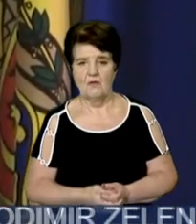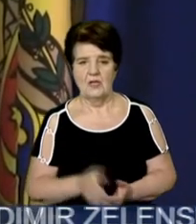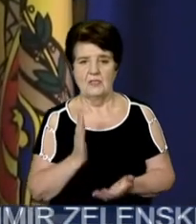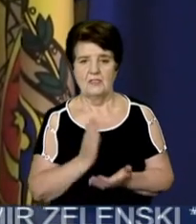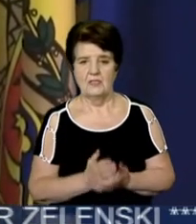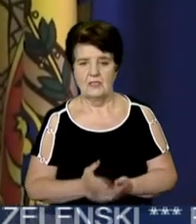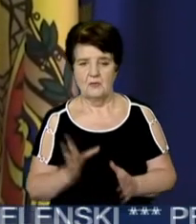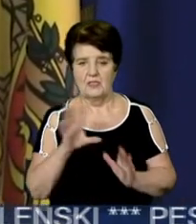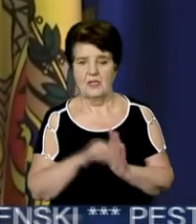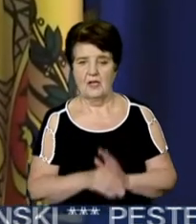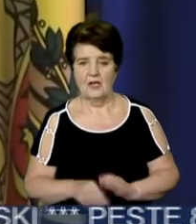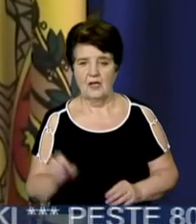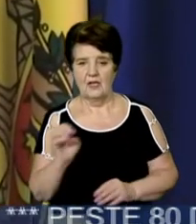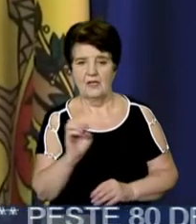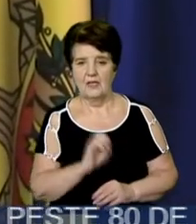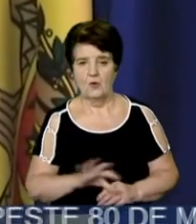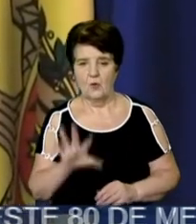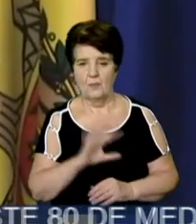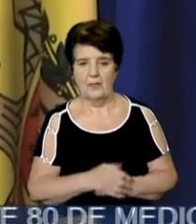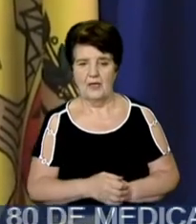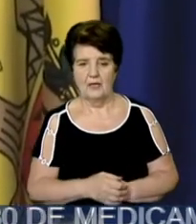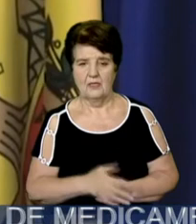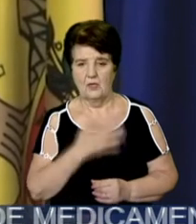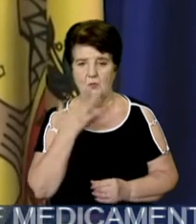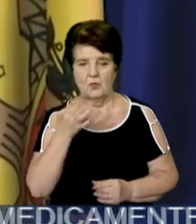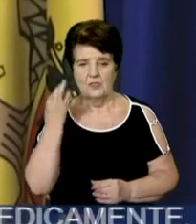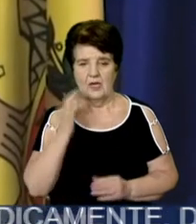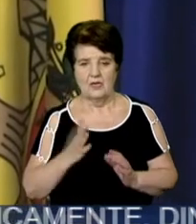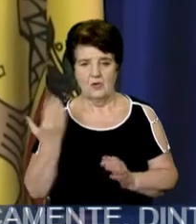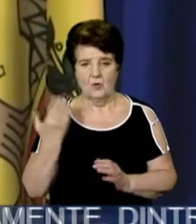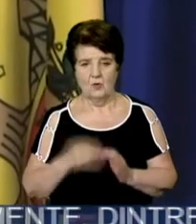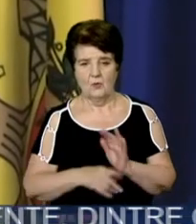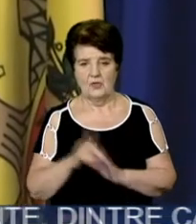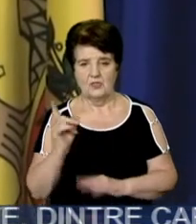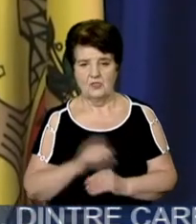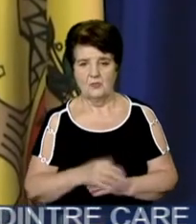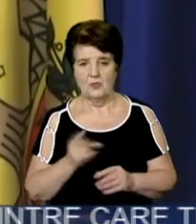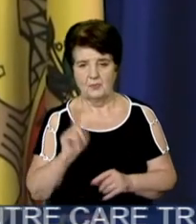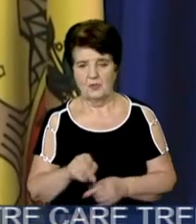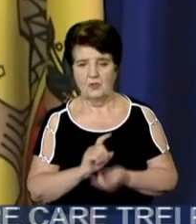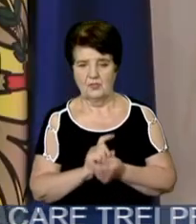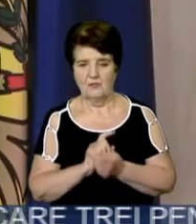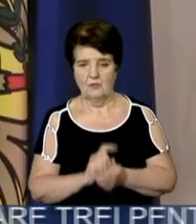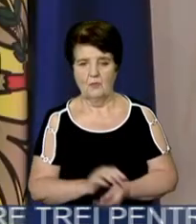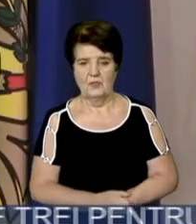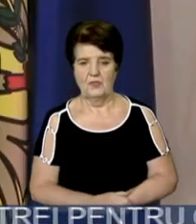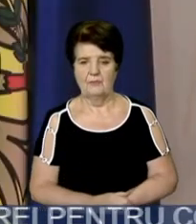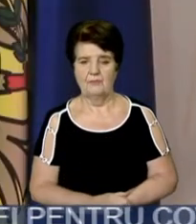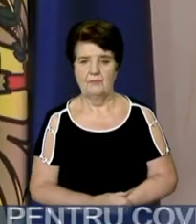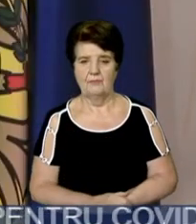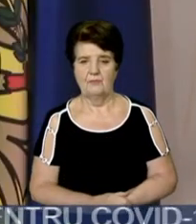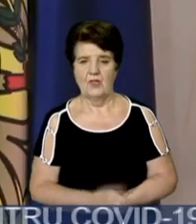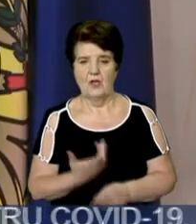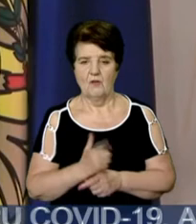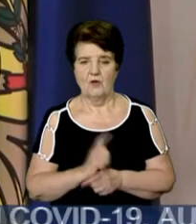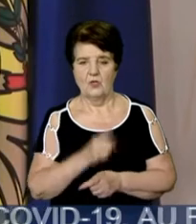pentru integrarea europeană, începută mulți ani în urmă, și pentru asta vom lupta și acționa.